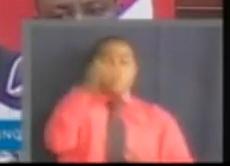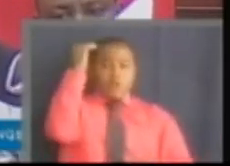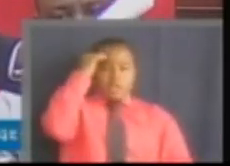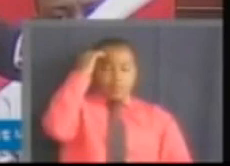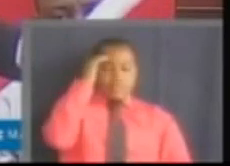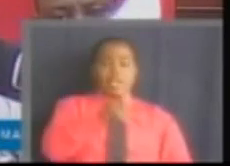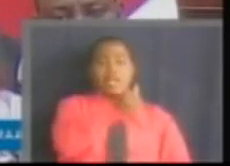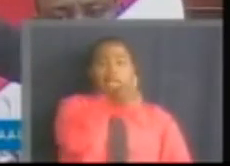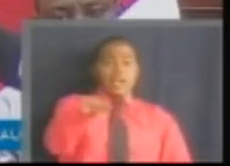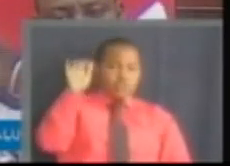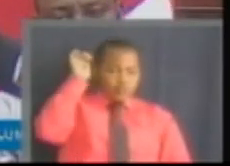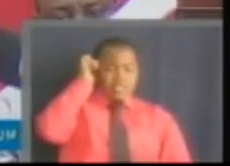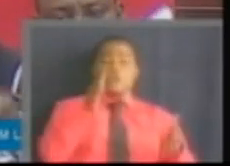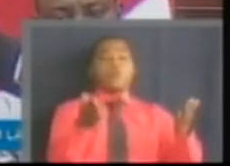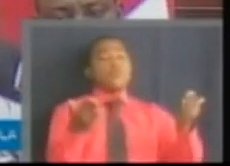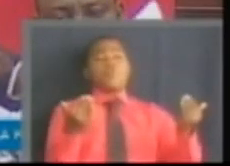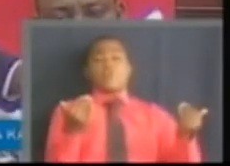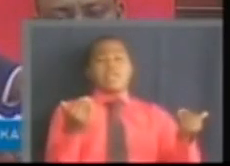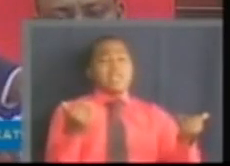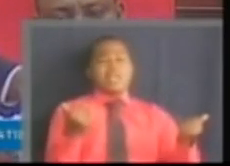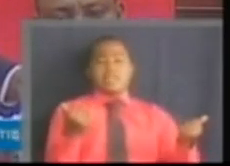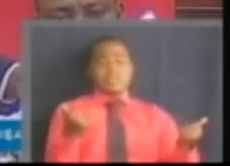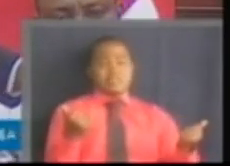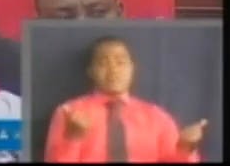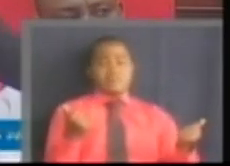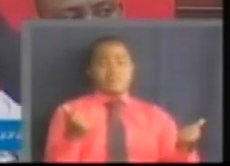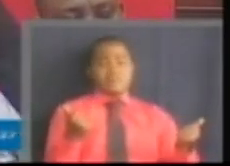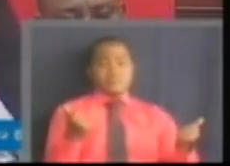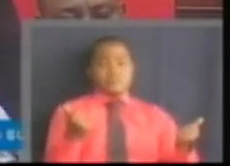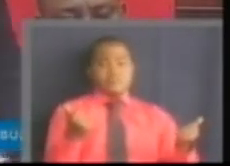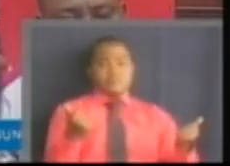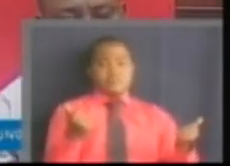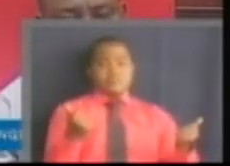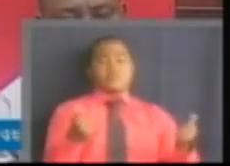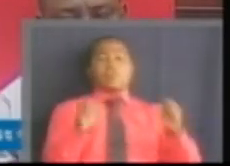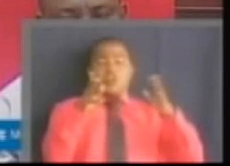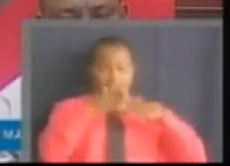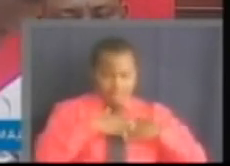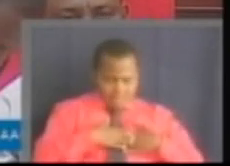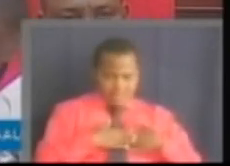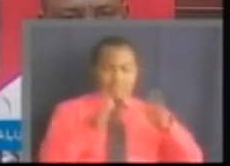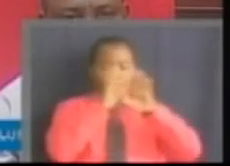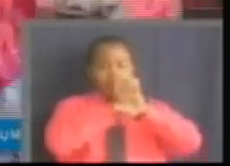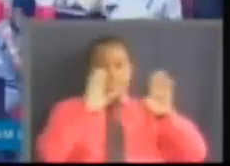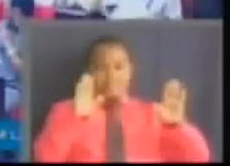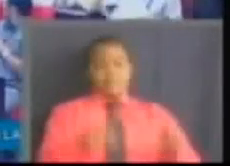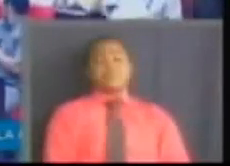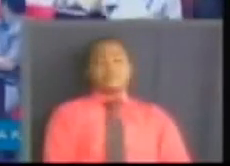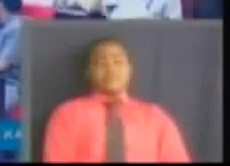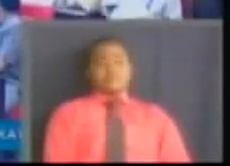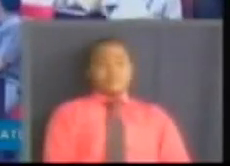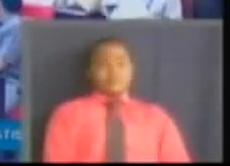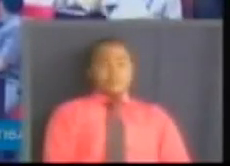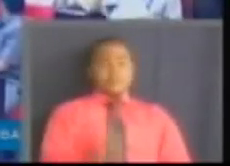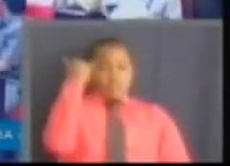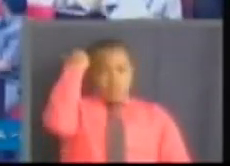nini. Huwezi ukamhukumu mtu pasipo kumsikiliza. Mheshimiwa mjumbe, umefahamika. Mwenyekiti, nakushukuru, asante. Naomba nimuite mheshimiwa Masudi Abdalla